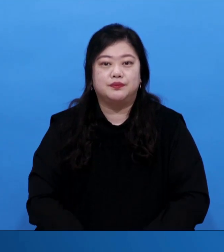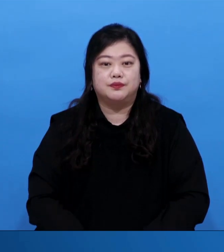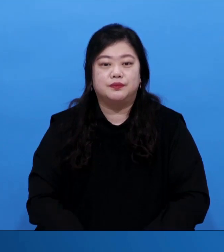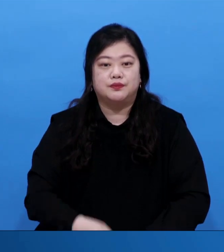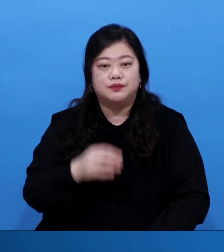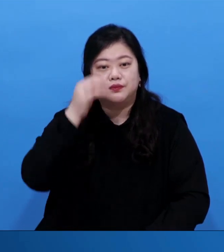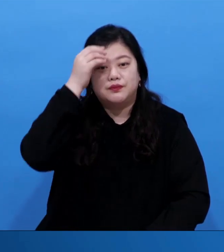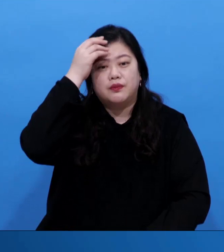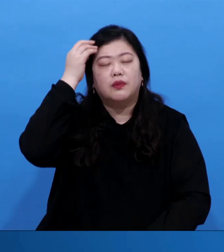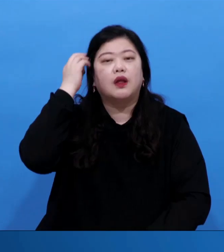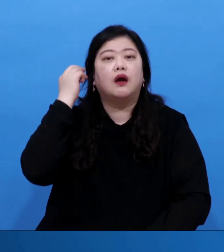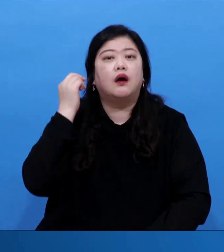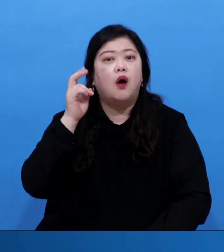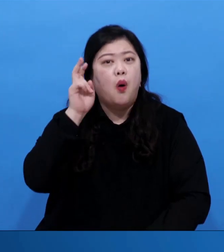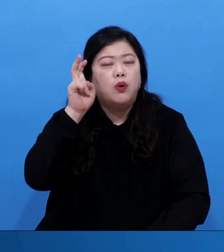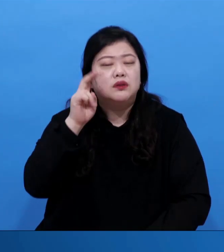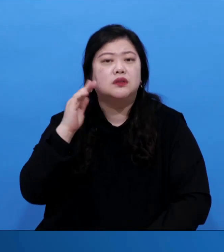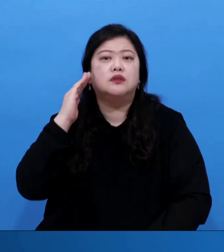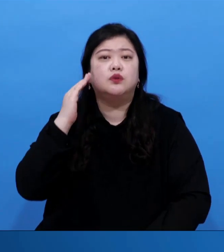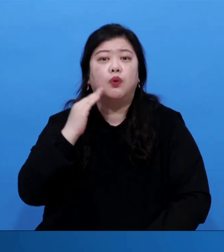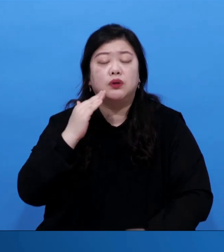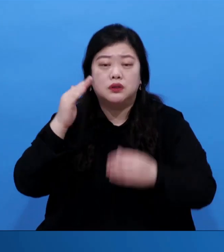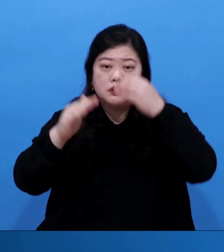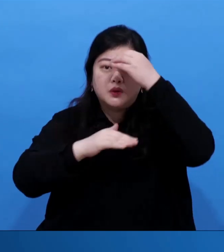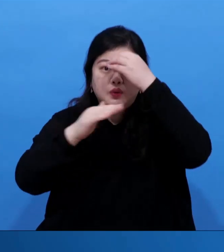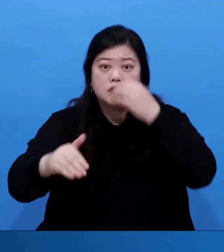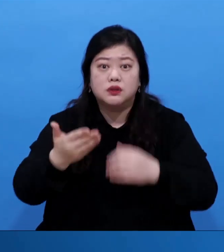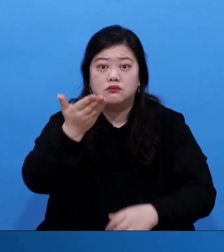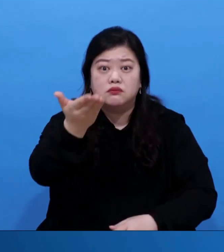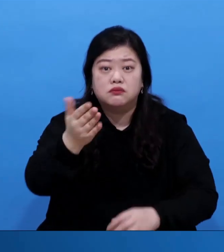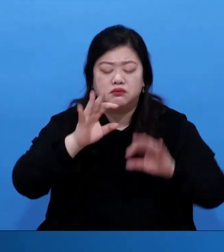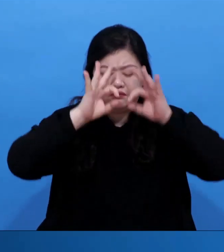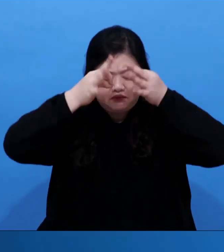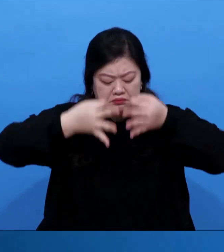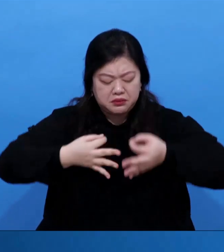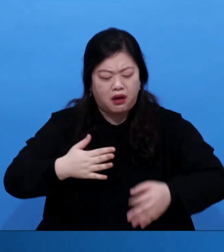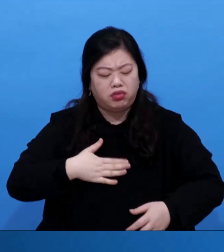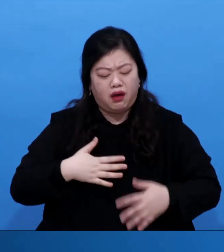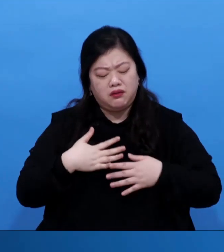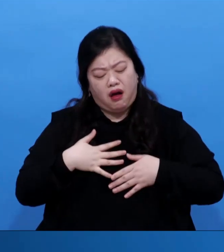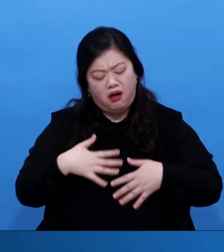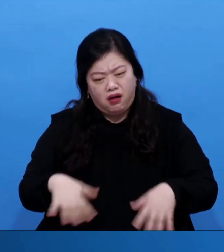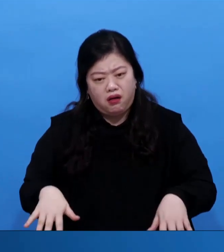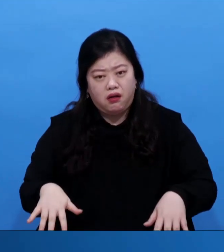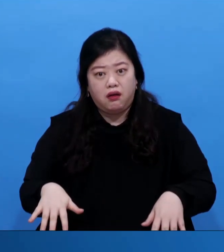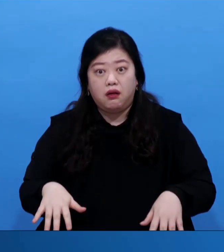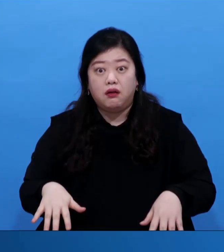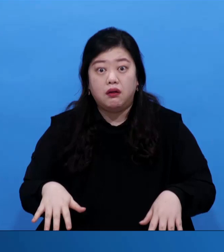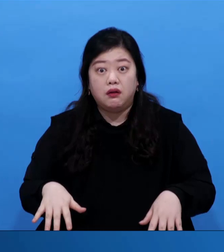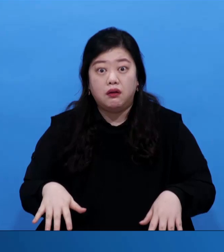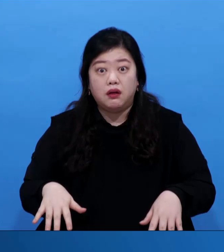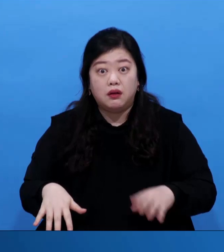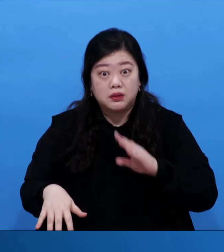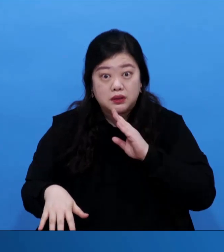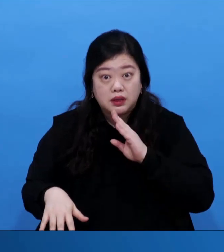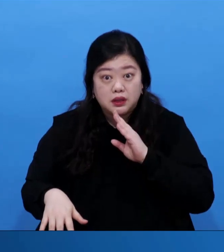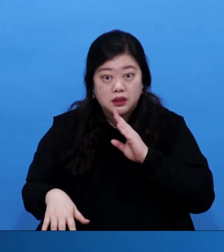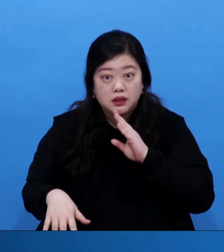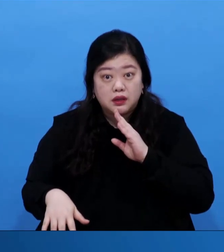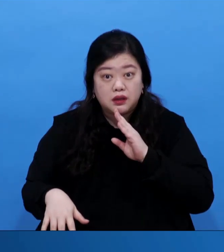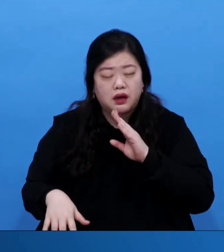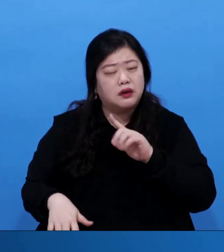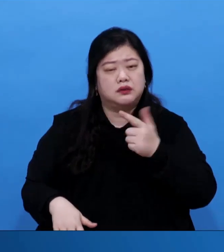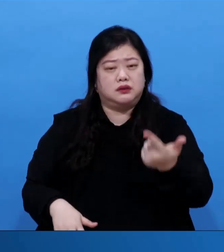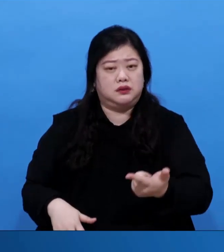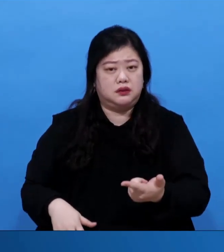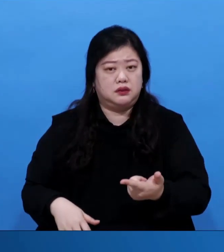것 같아요. 아닙니다. And perhaps our hearing impaired might think, "Oh, I'm a little bit weak." No, not at all. 여러분들은 약하지 않습니다.